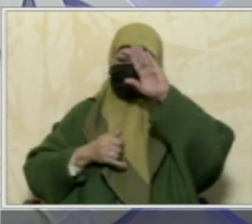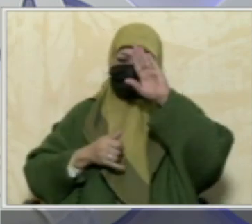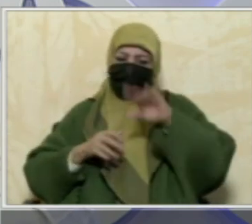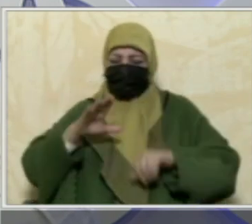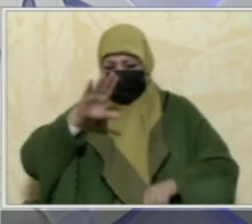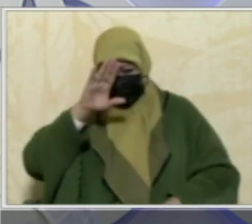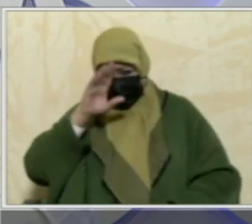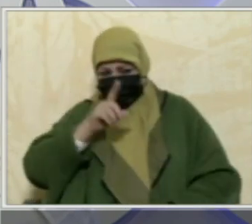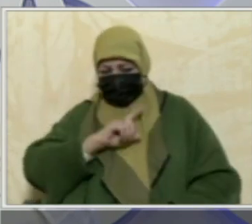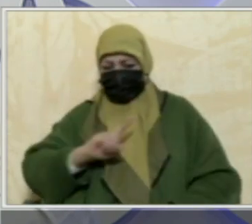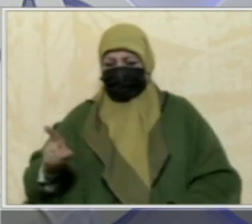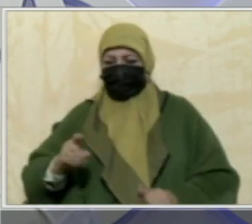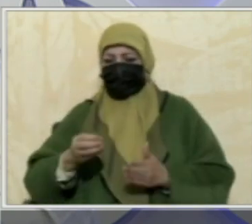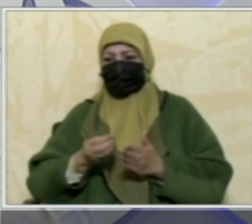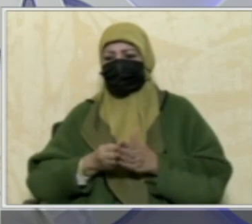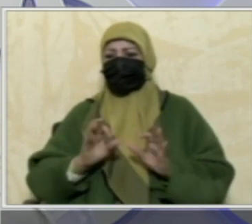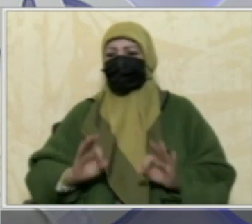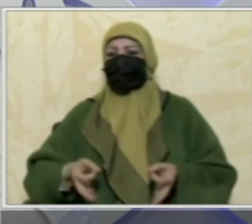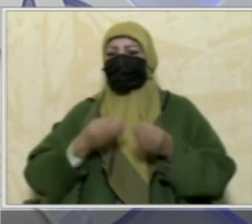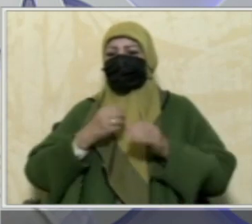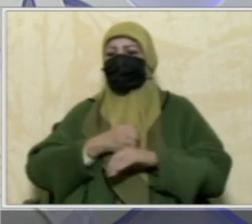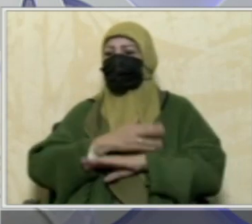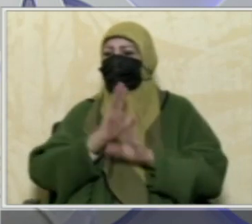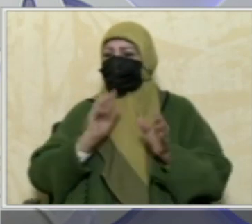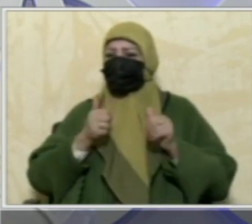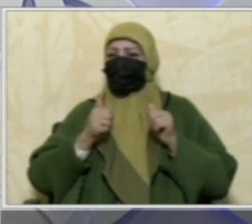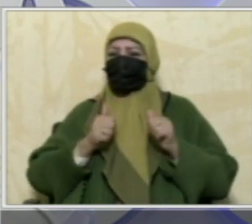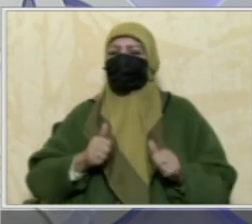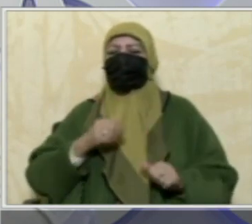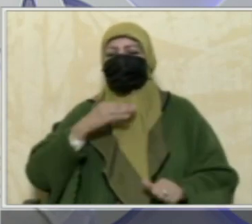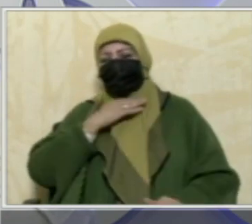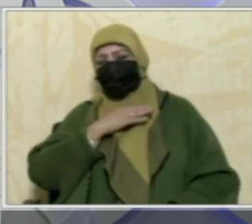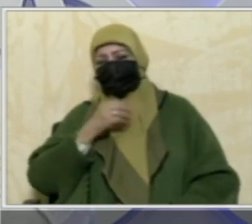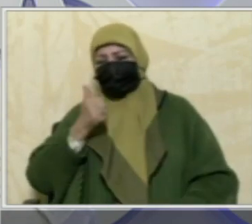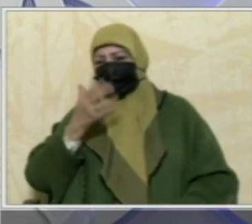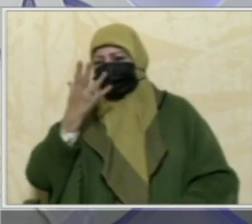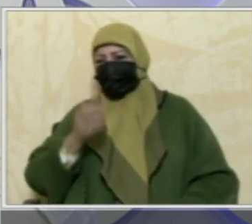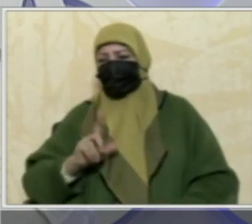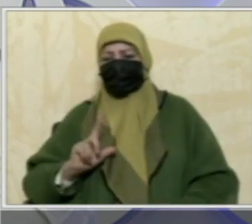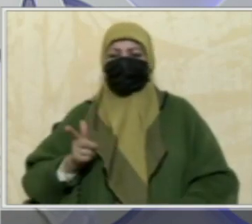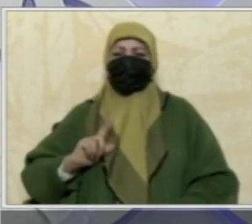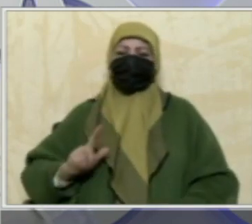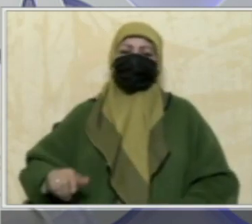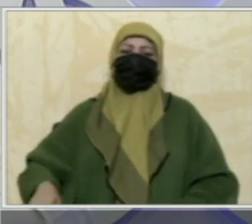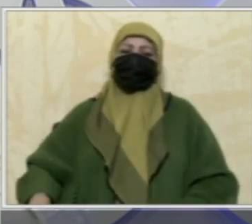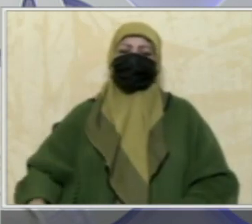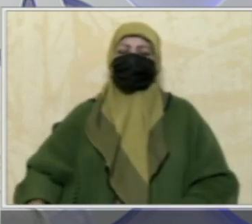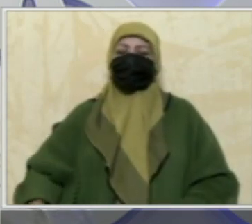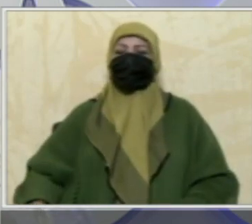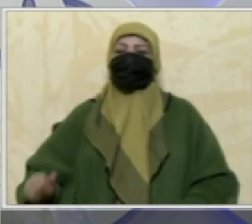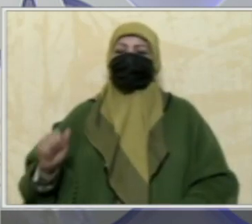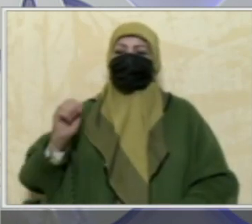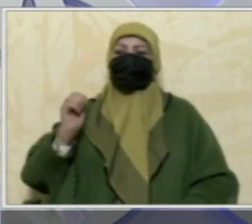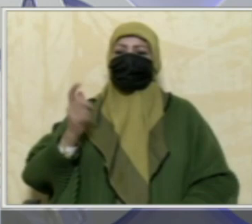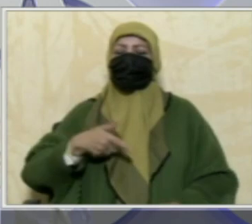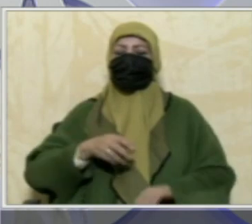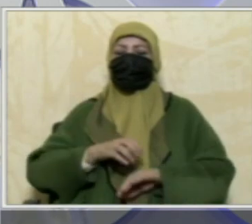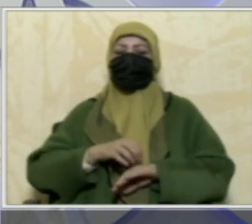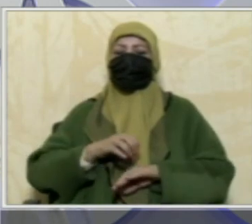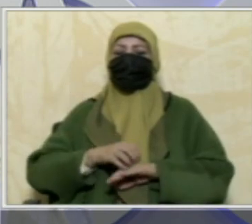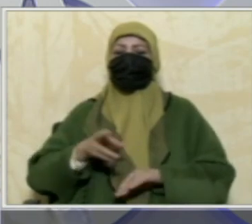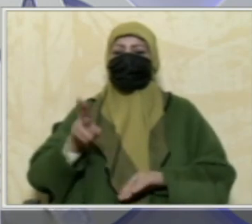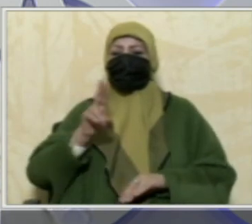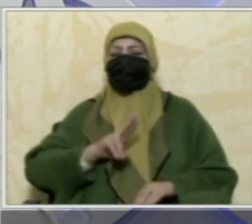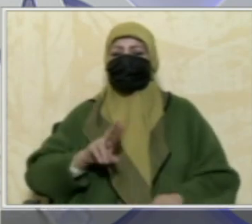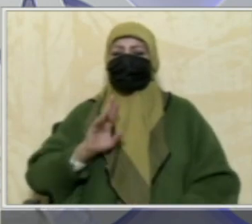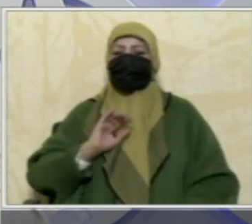نهارا في الاضحيه لا ليلا عبد الله من بني وليد سؤال الاول للاسف الان يعني لا يحضرني فيه